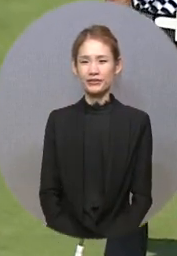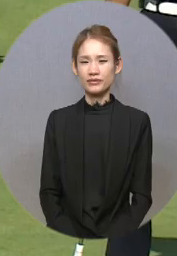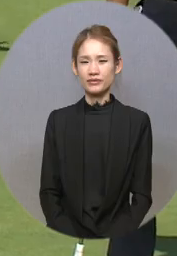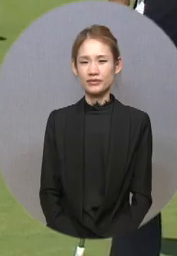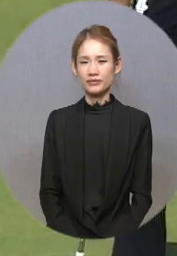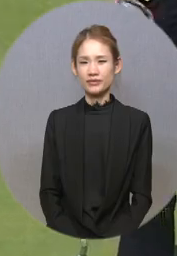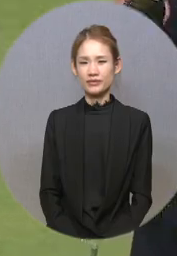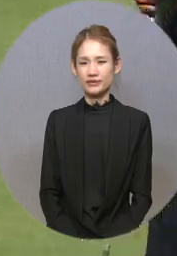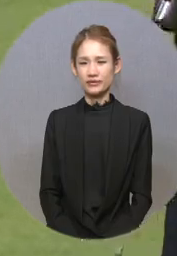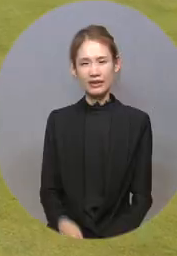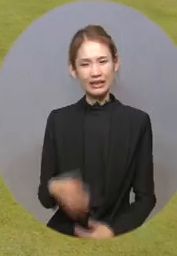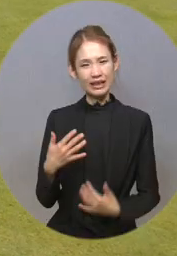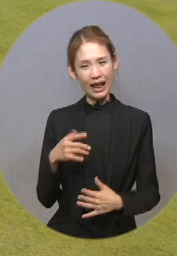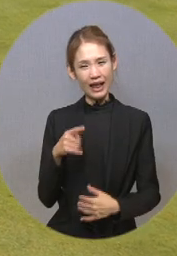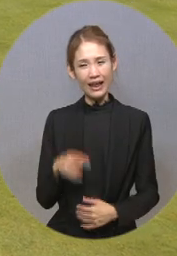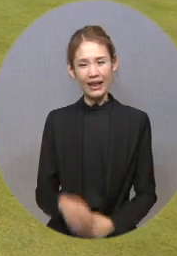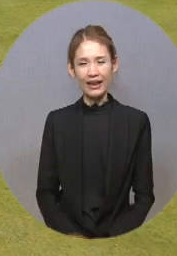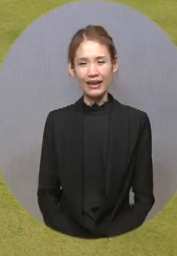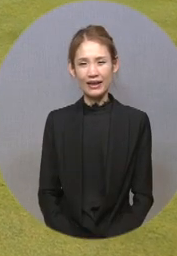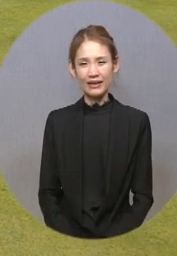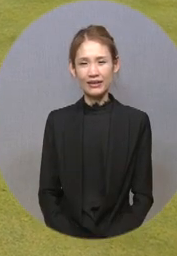약해.